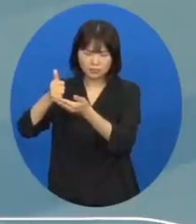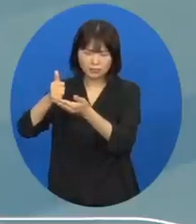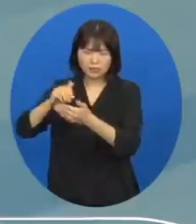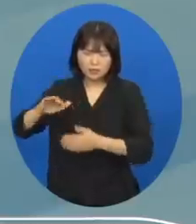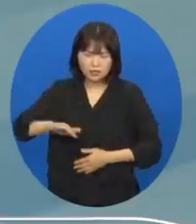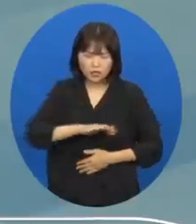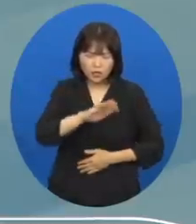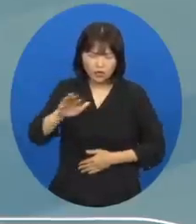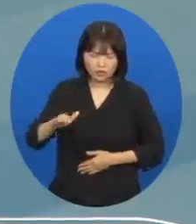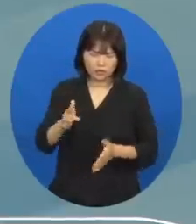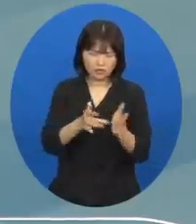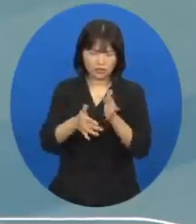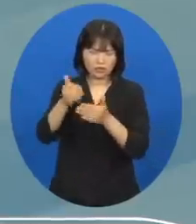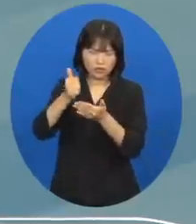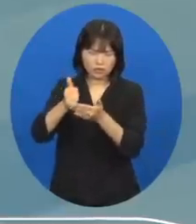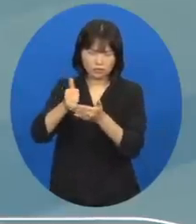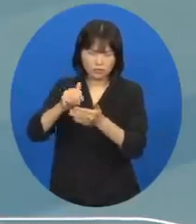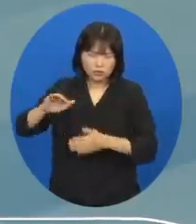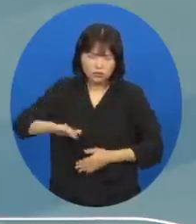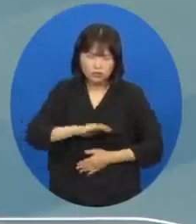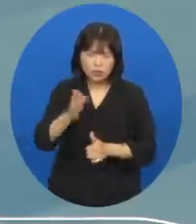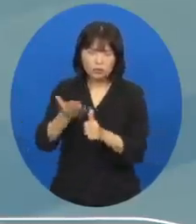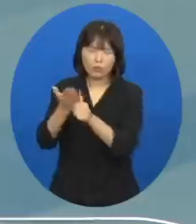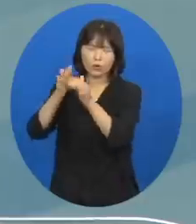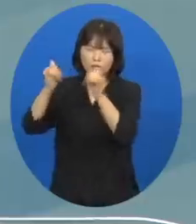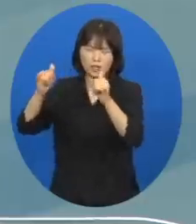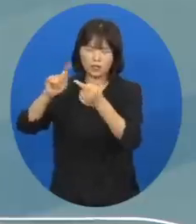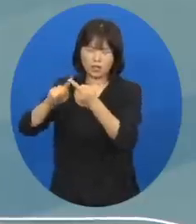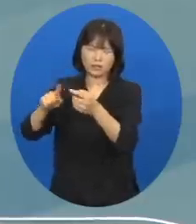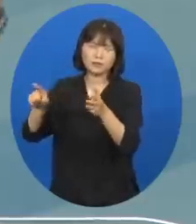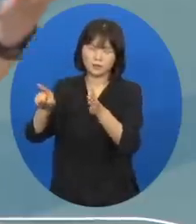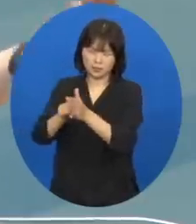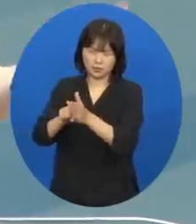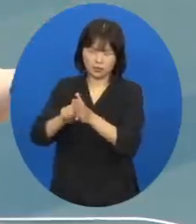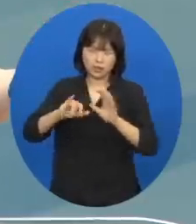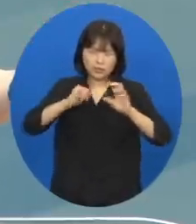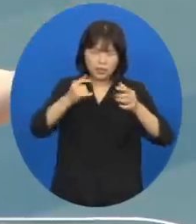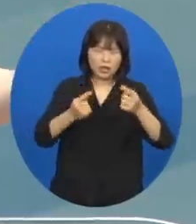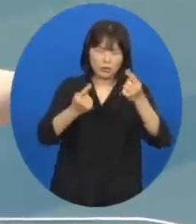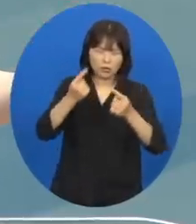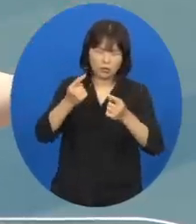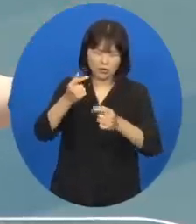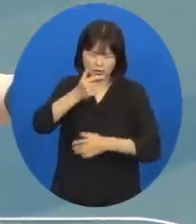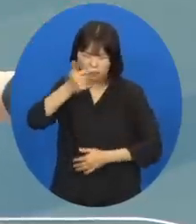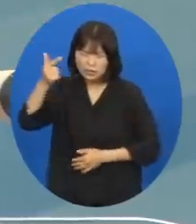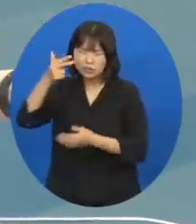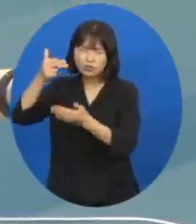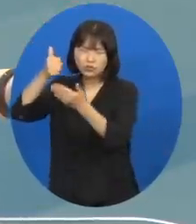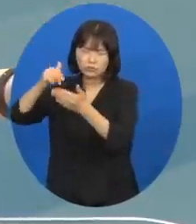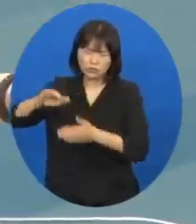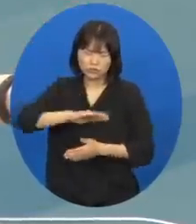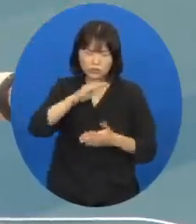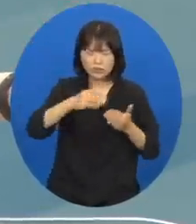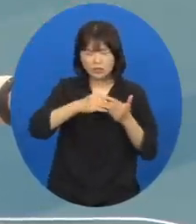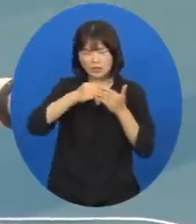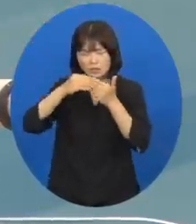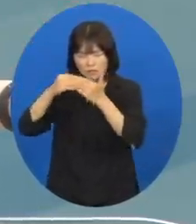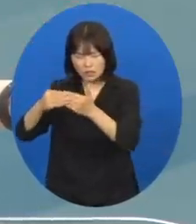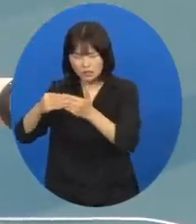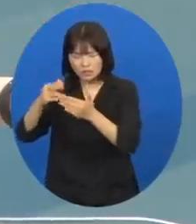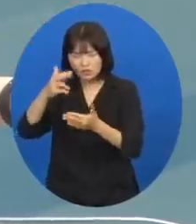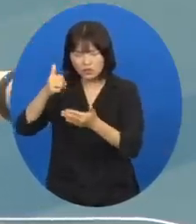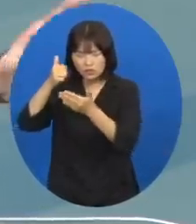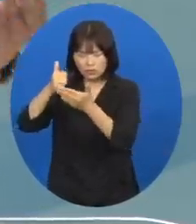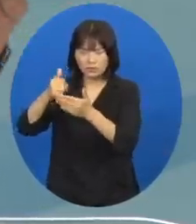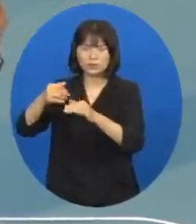저희들은 예수님 우리의 목자이심을 믿습니다. 세상보다 크신 주님께서 우리를 이끄시니 주님이 반드시